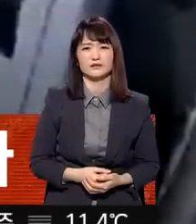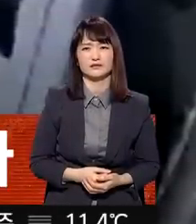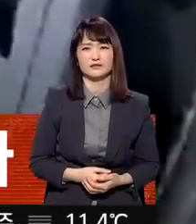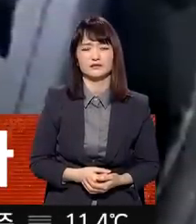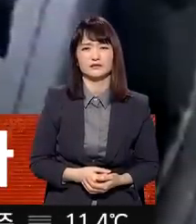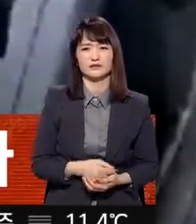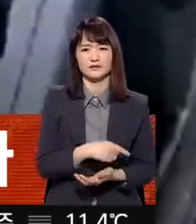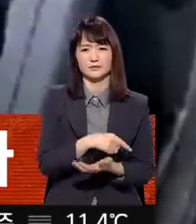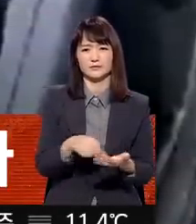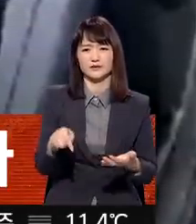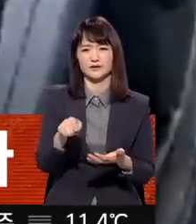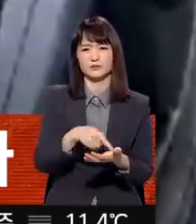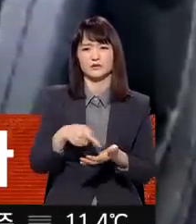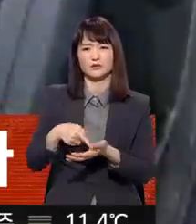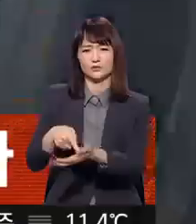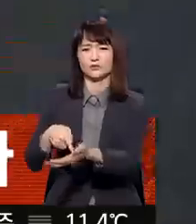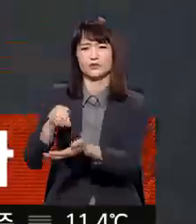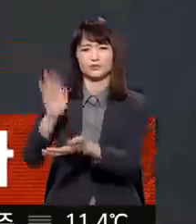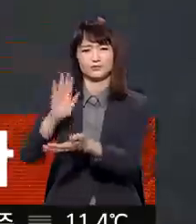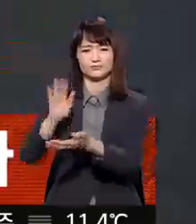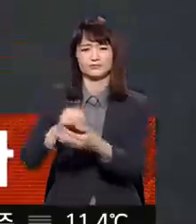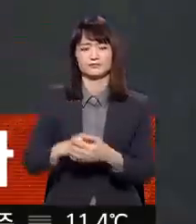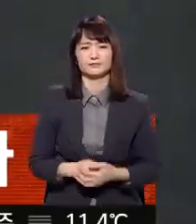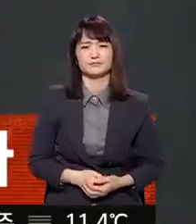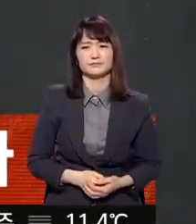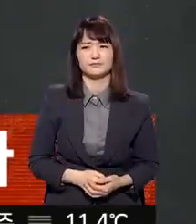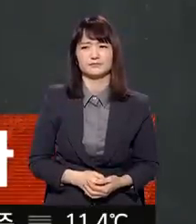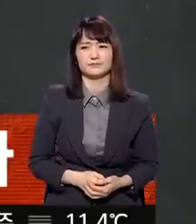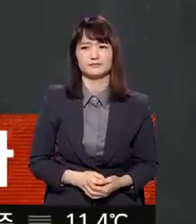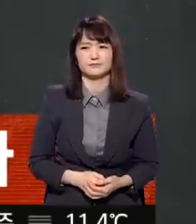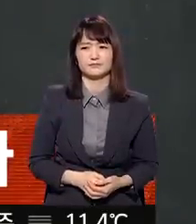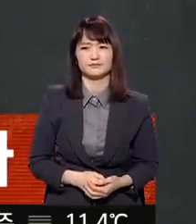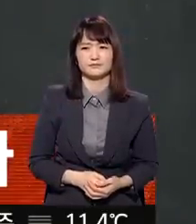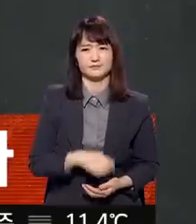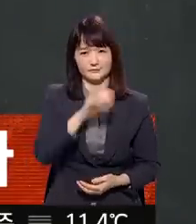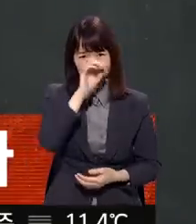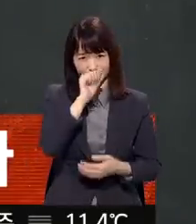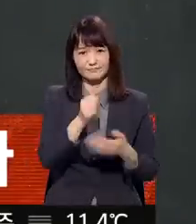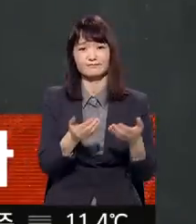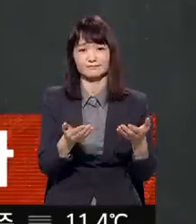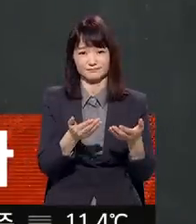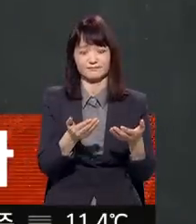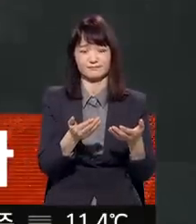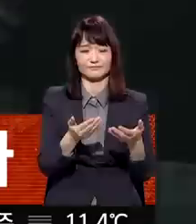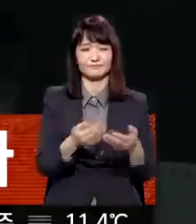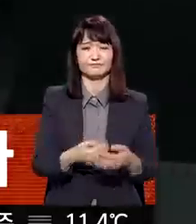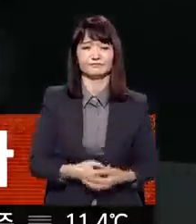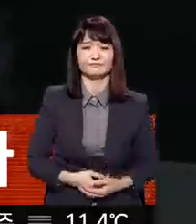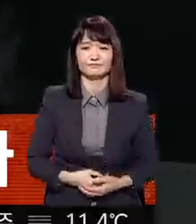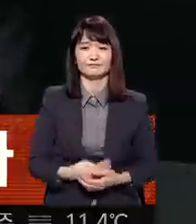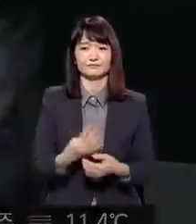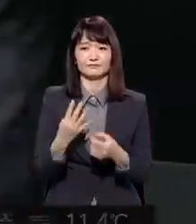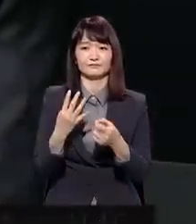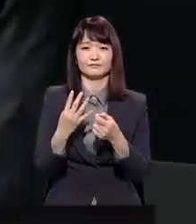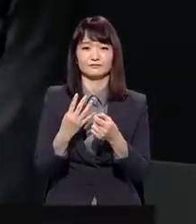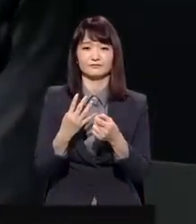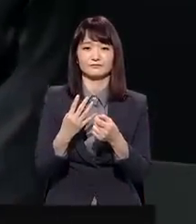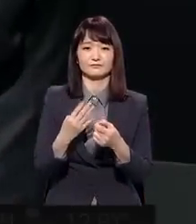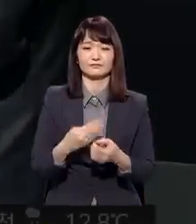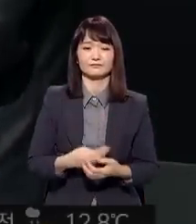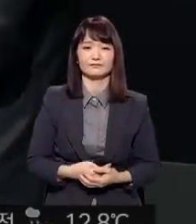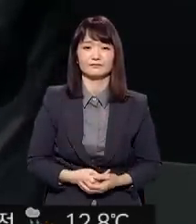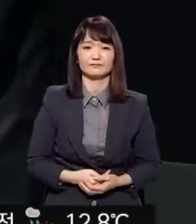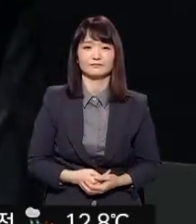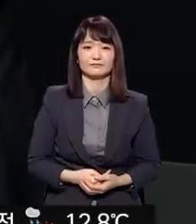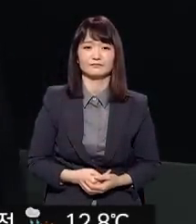피해 보상 청구를 안 했다고 하네요. 예. 네. 뭐가 됐든 정말 좋은 일 하셨습니다. 예. 자, 네 번째 뉴스